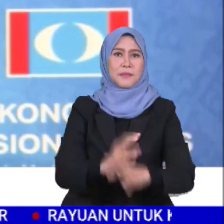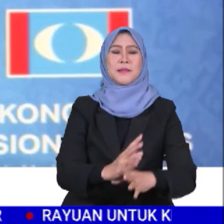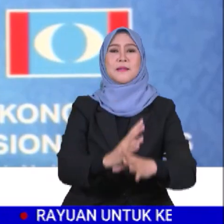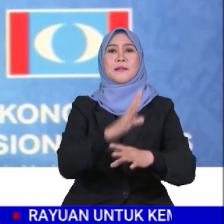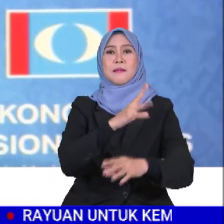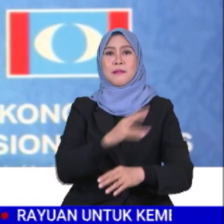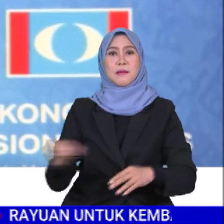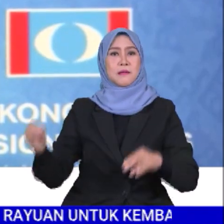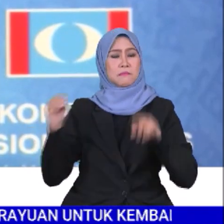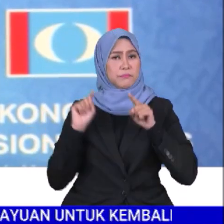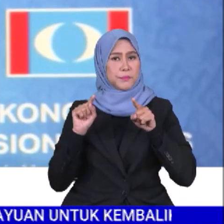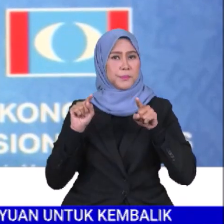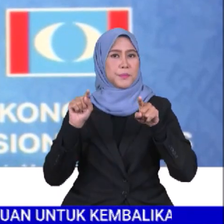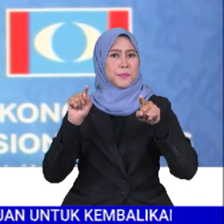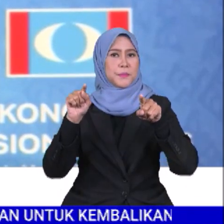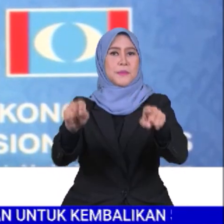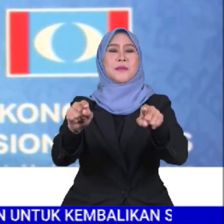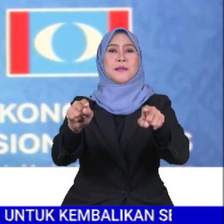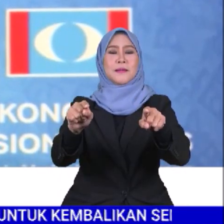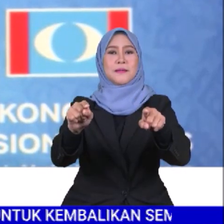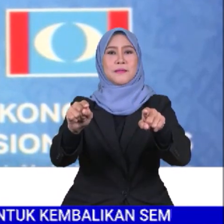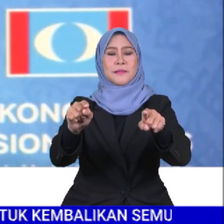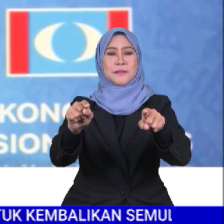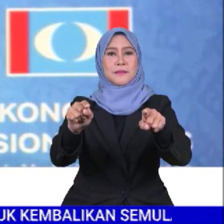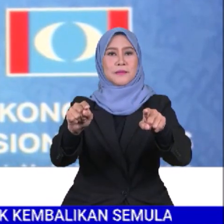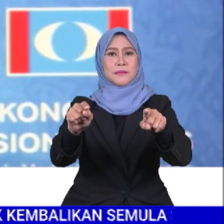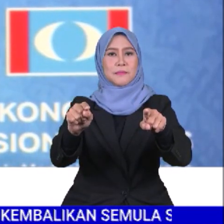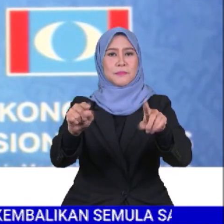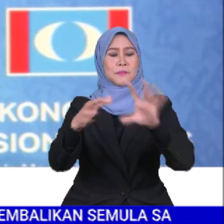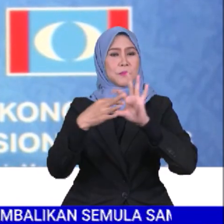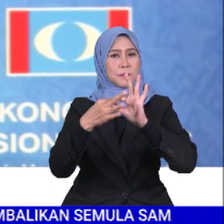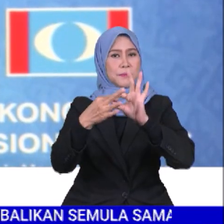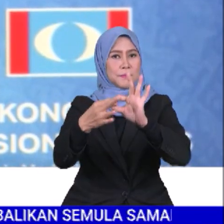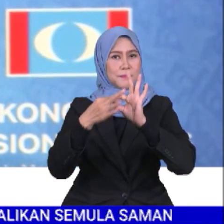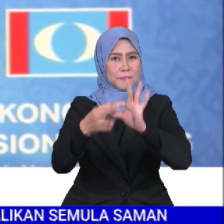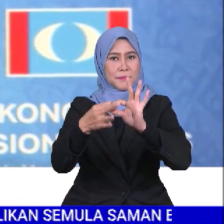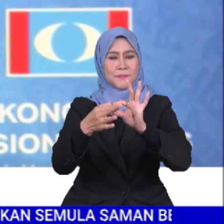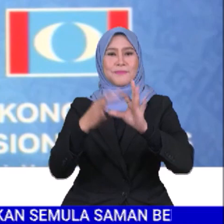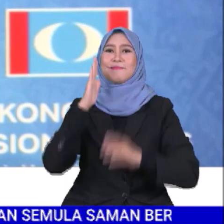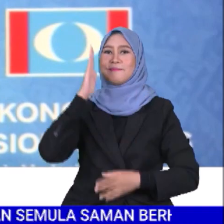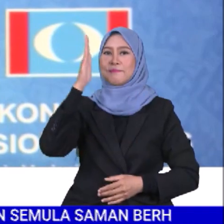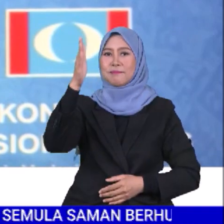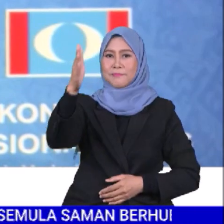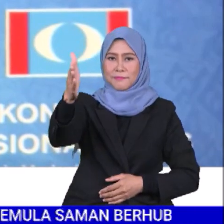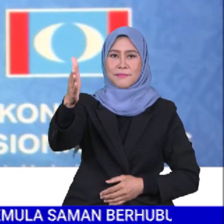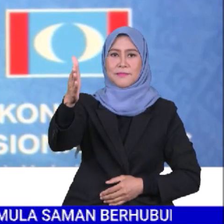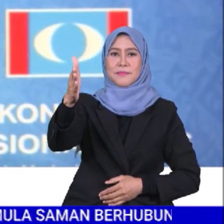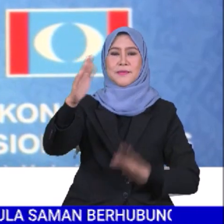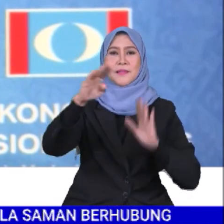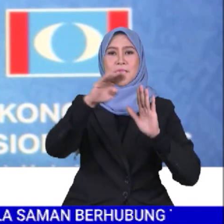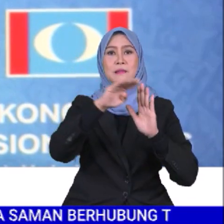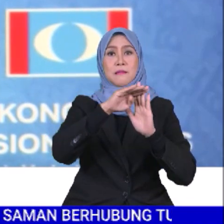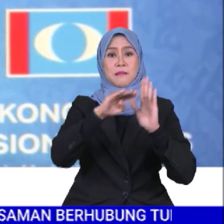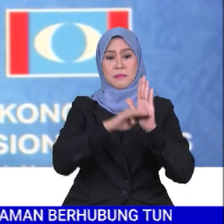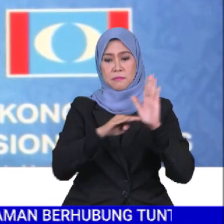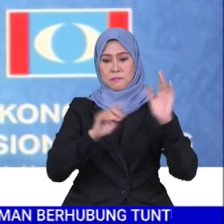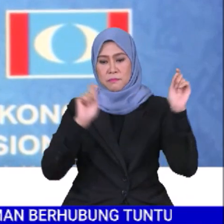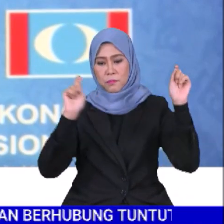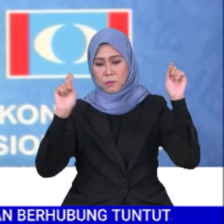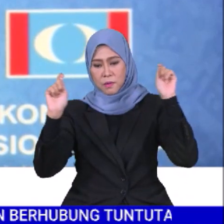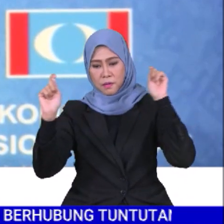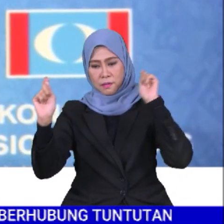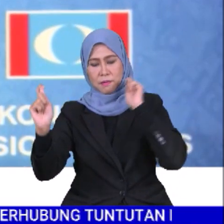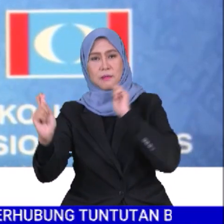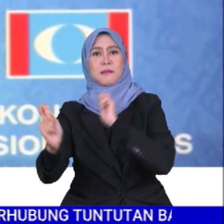sederap dengan suatu ketumbukan yang padu untuk mara ke hadapan sebagai ejen perubahan